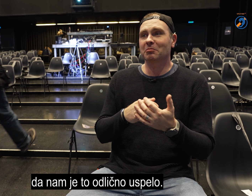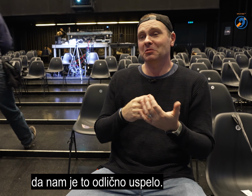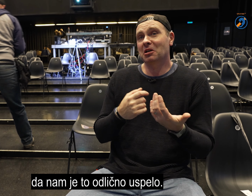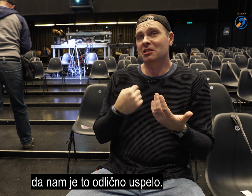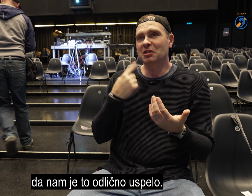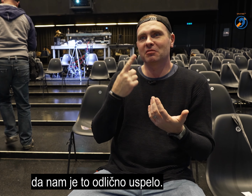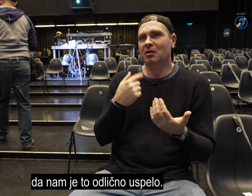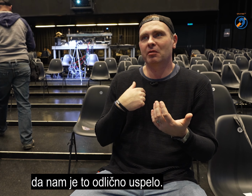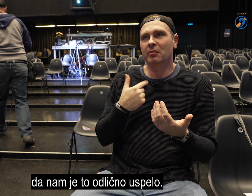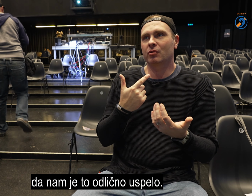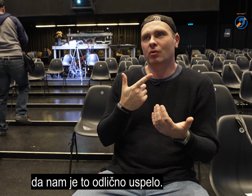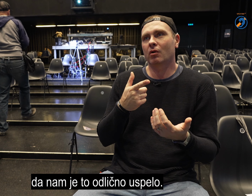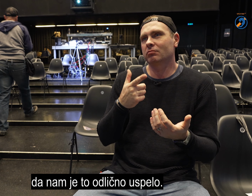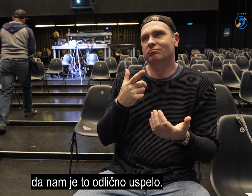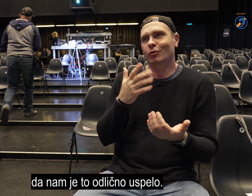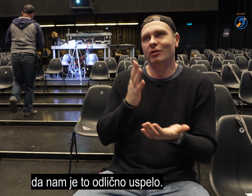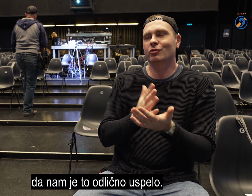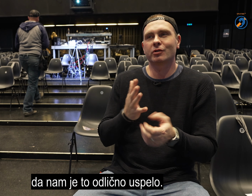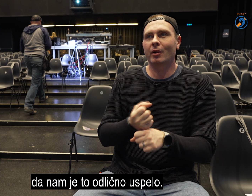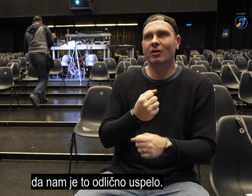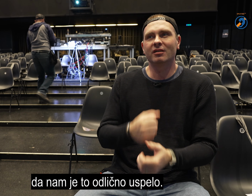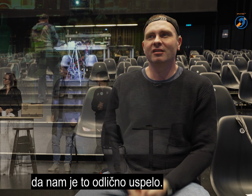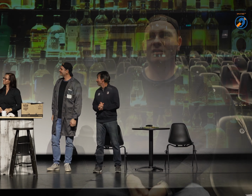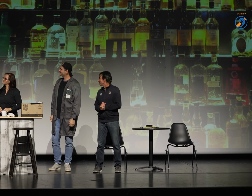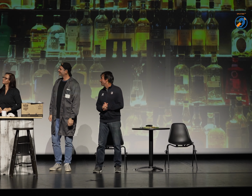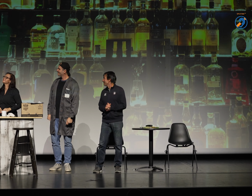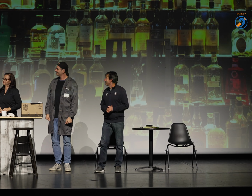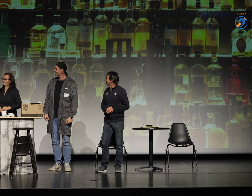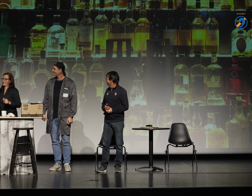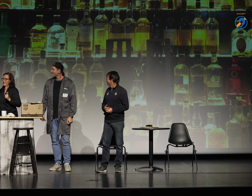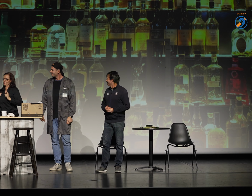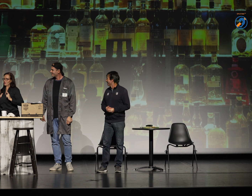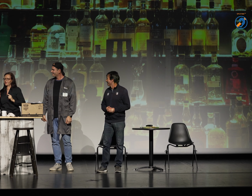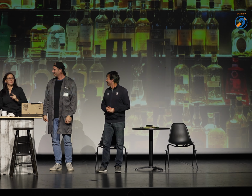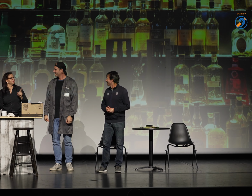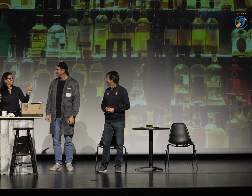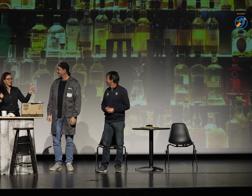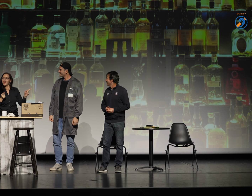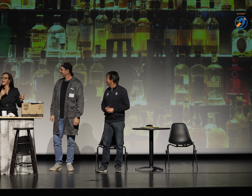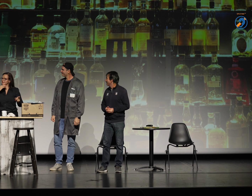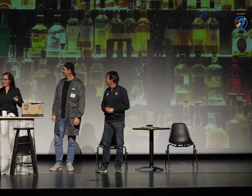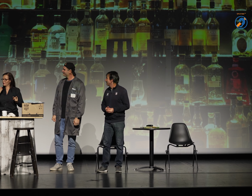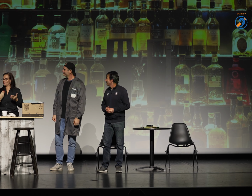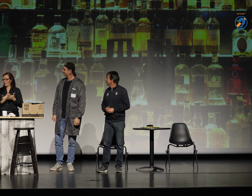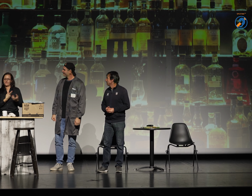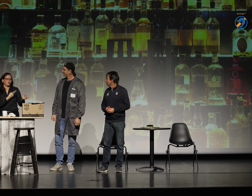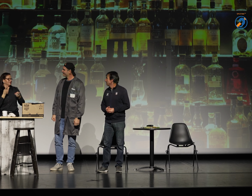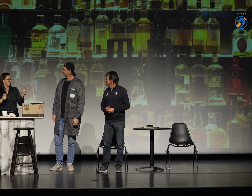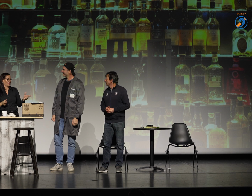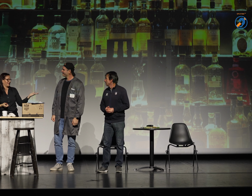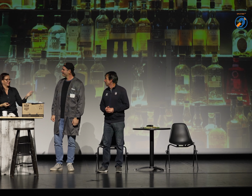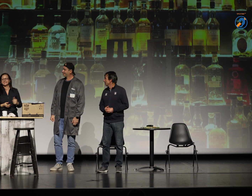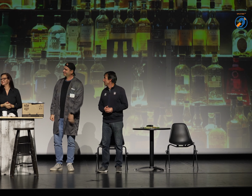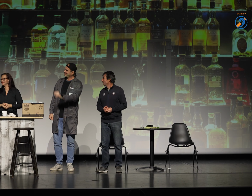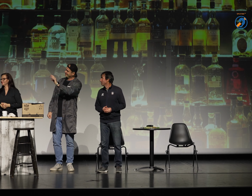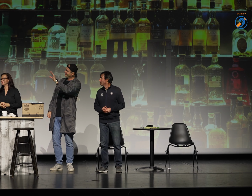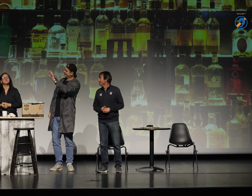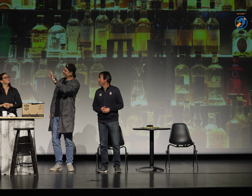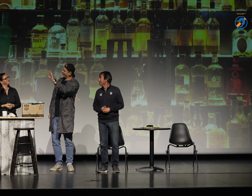jaz mislim, da nam je to odlično spelo. Tukaj, to je Sašo, naš novi